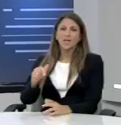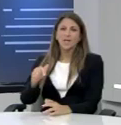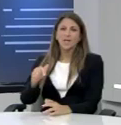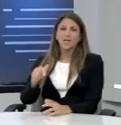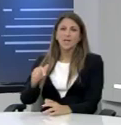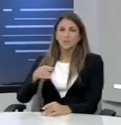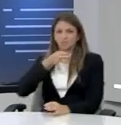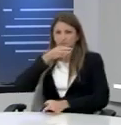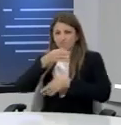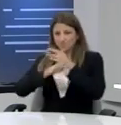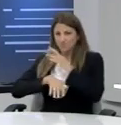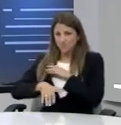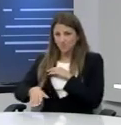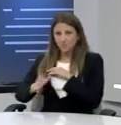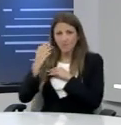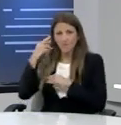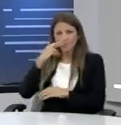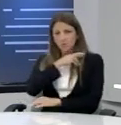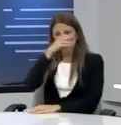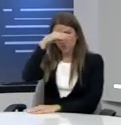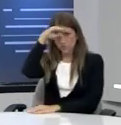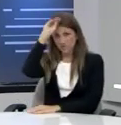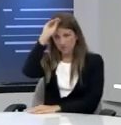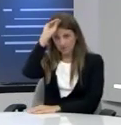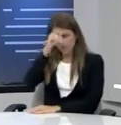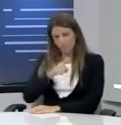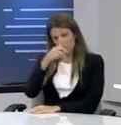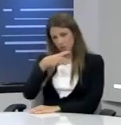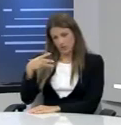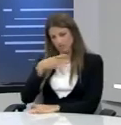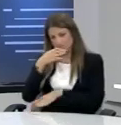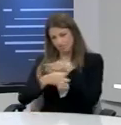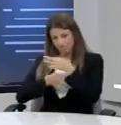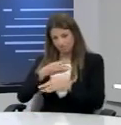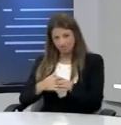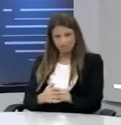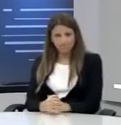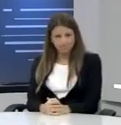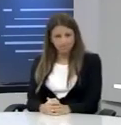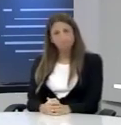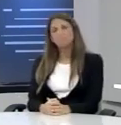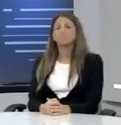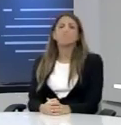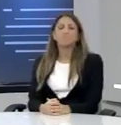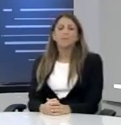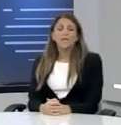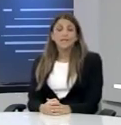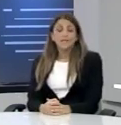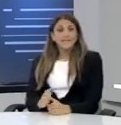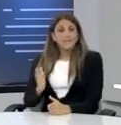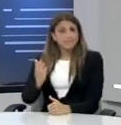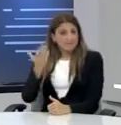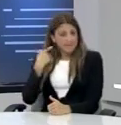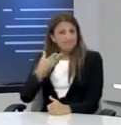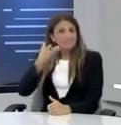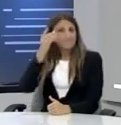την κάνω πραγματικότητα. Θα προσπαθήσω τουλάχιστον να μακρηγορήσω. Κύριε Μητσοτάκη, σας άκουσα να